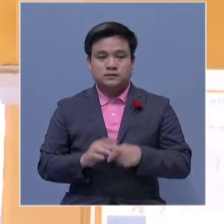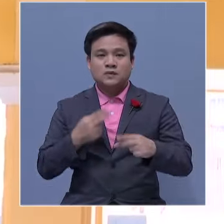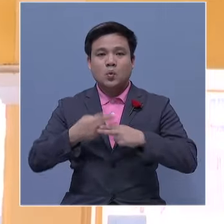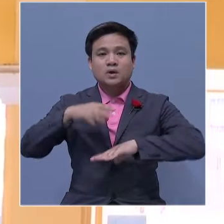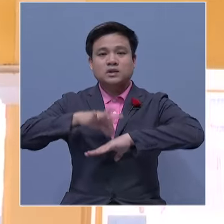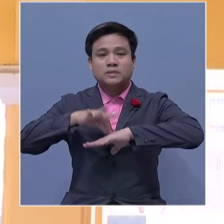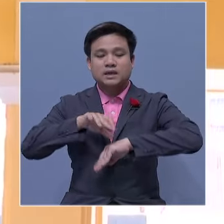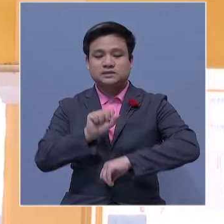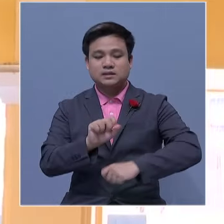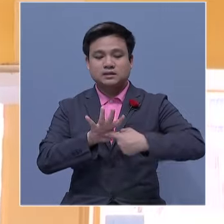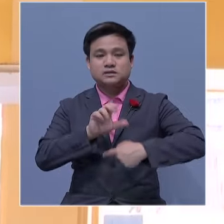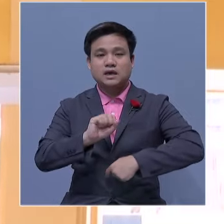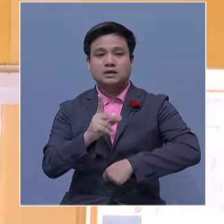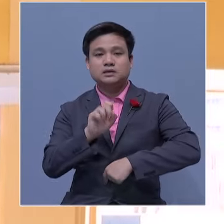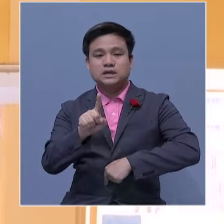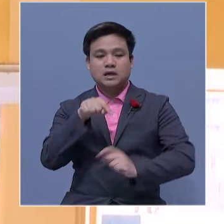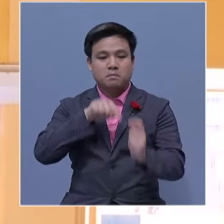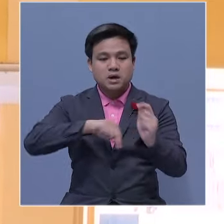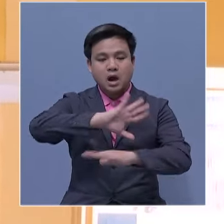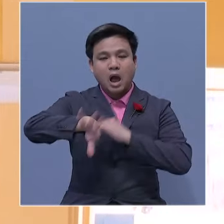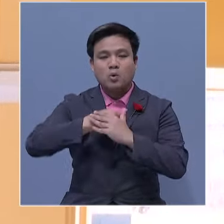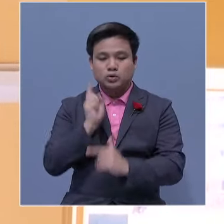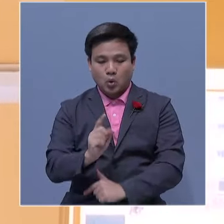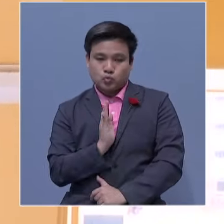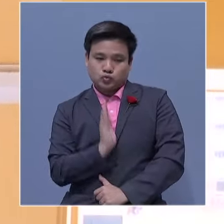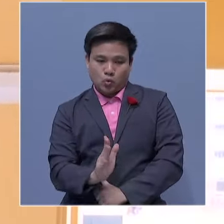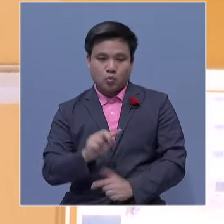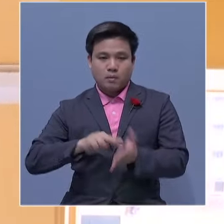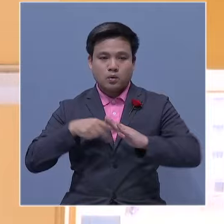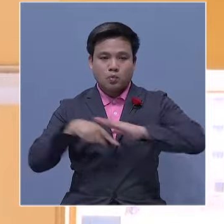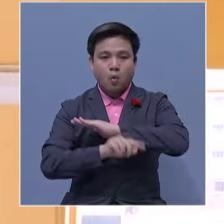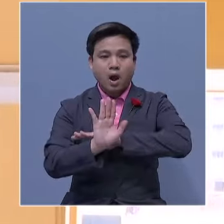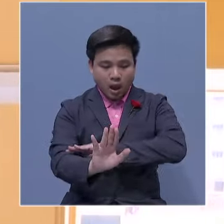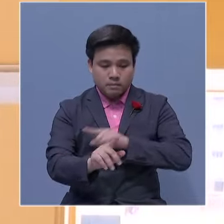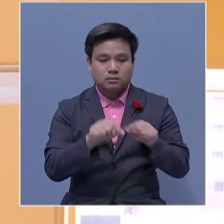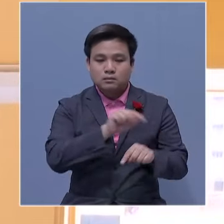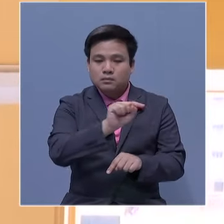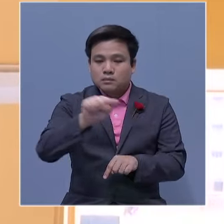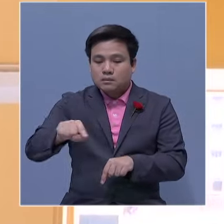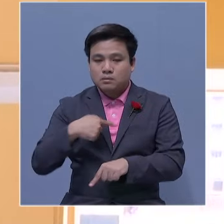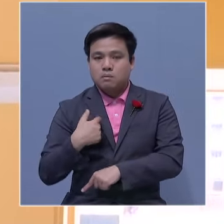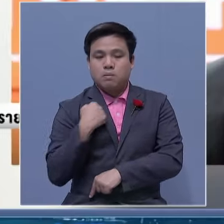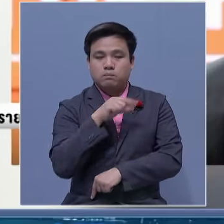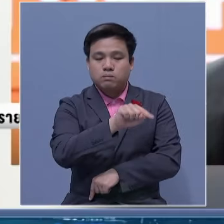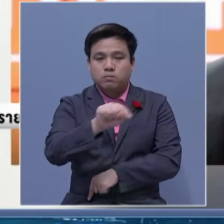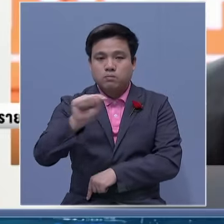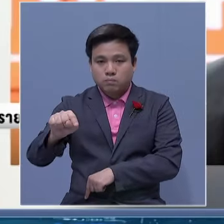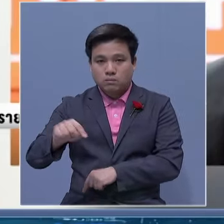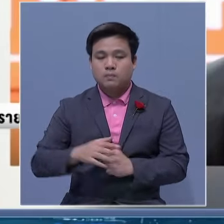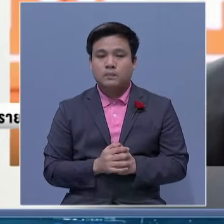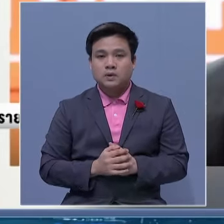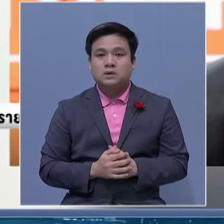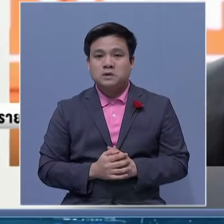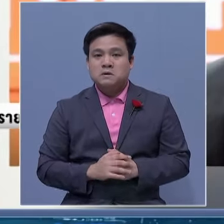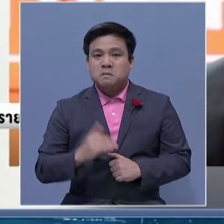ไม่ให้เกิดการทุจริตเกิดขึ้นส่วนกรณีมีการร้องเรียนเรื่องของใบสด 43ของคุณจิรัตน์แล้วก็เริ่มลามไปยังสสในพรรคคน